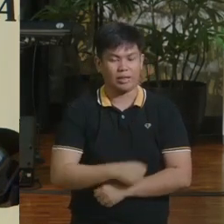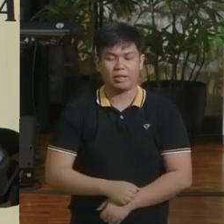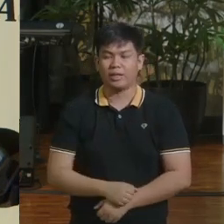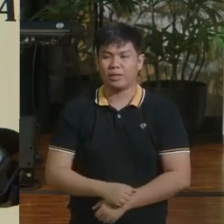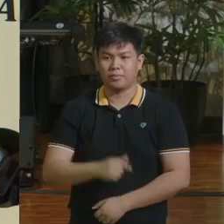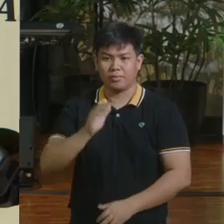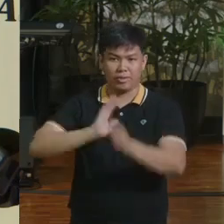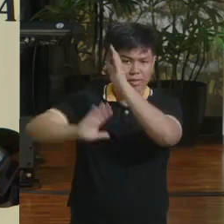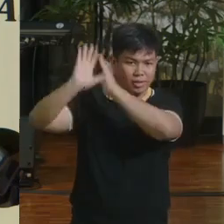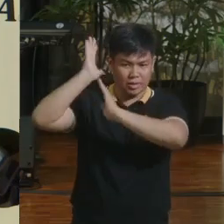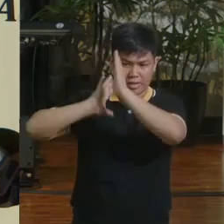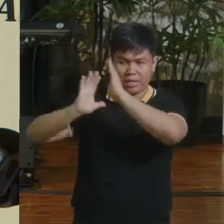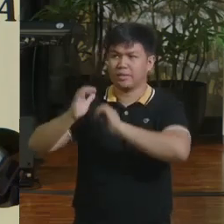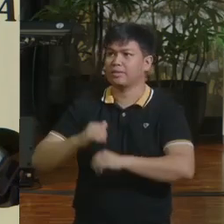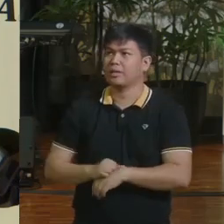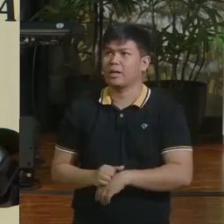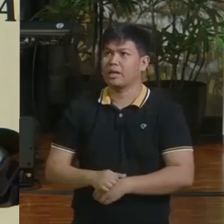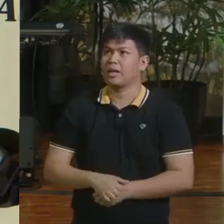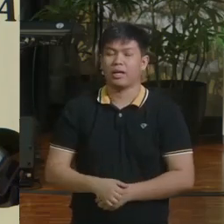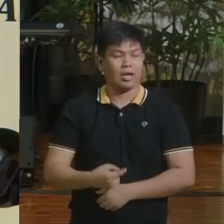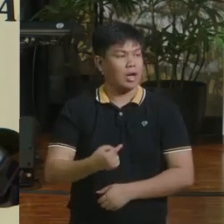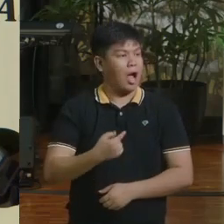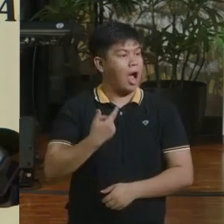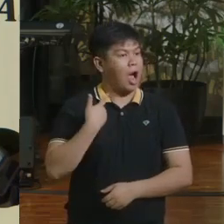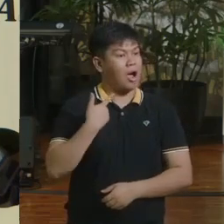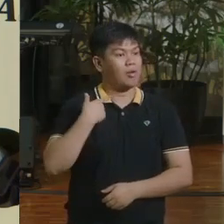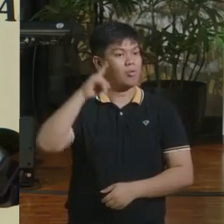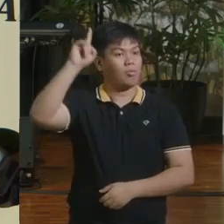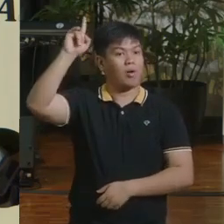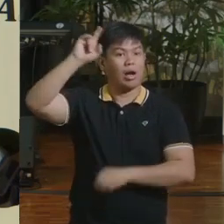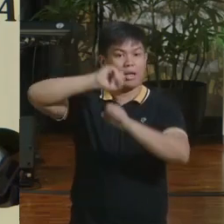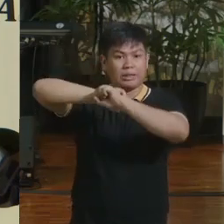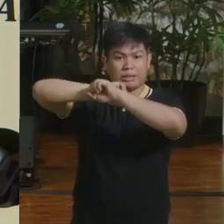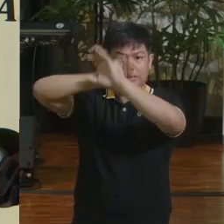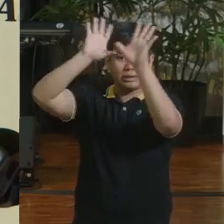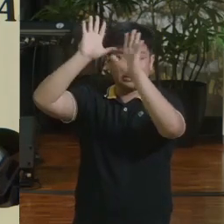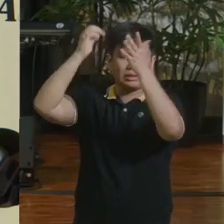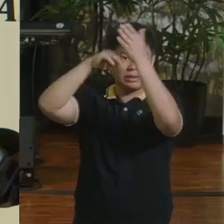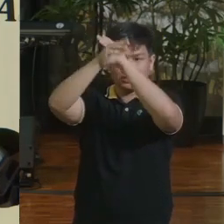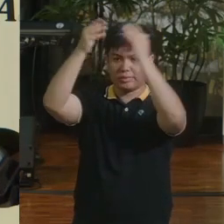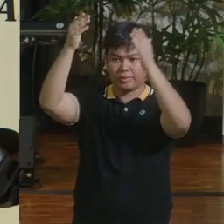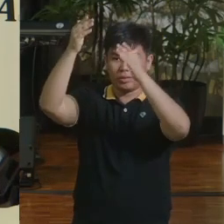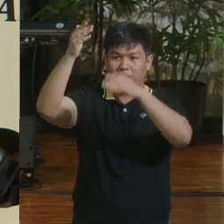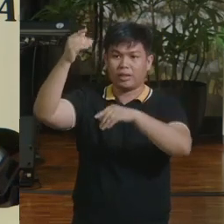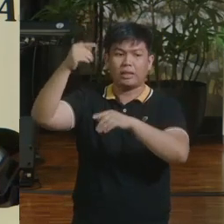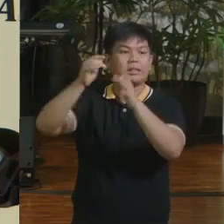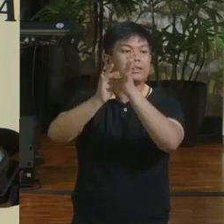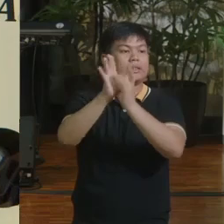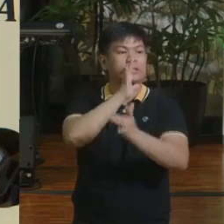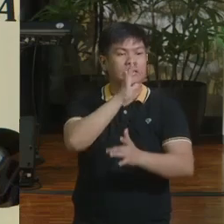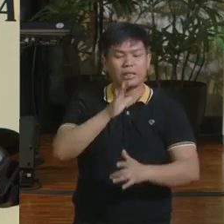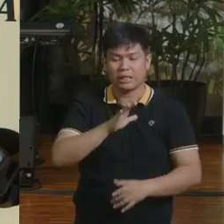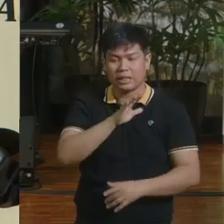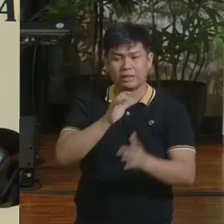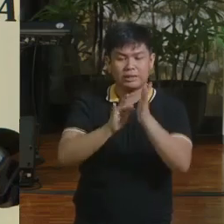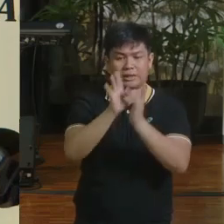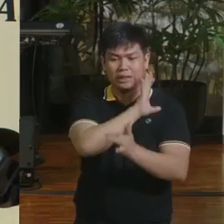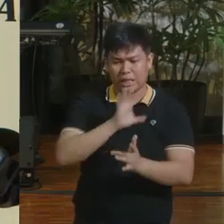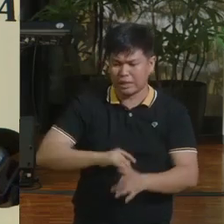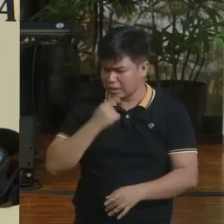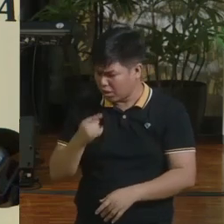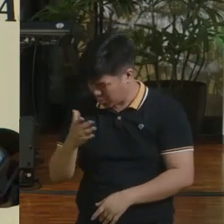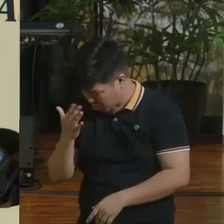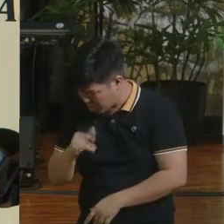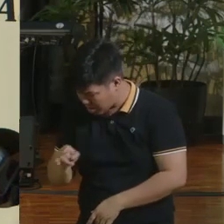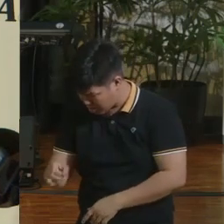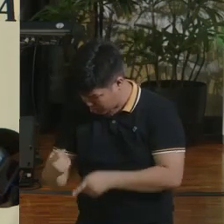kinuwento niya ulit, isang ilaw mula sa langit, Saul, Saul, why are you persecuting me? I am Jesus of Nazareth, whom you are